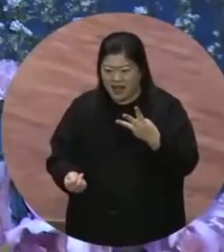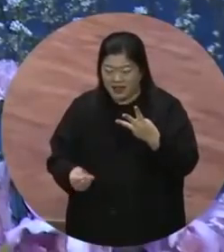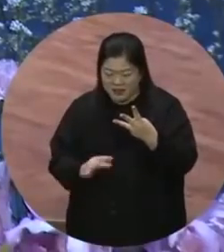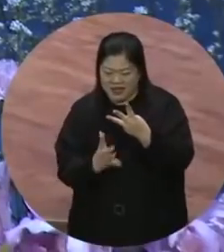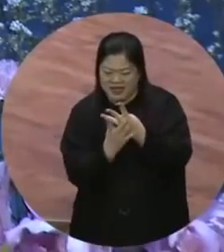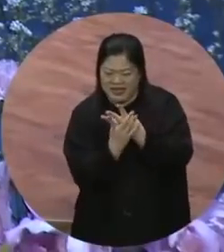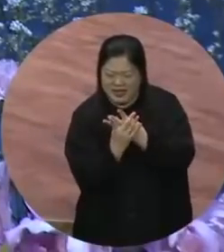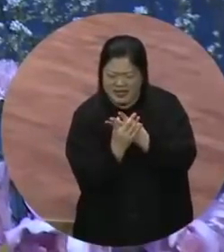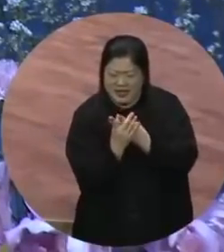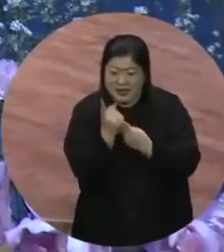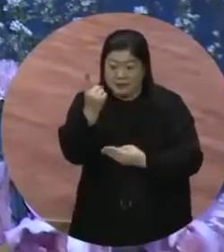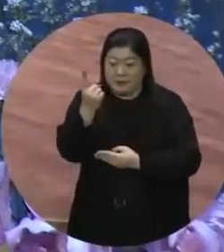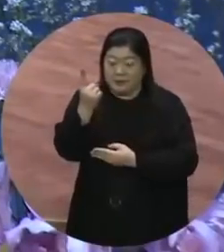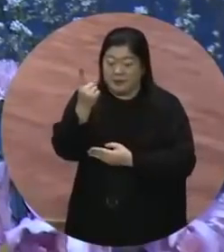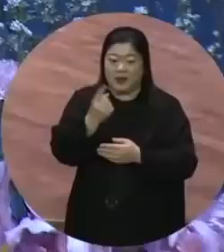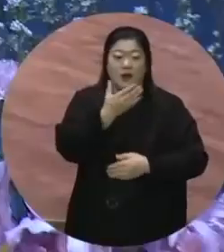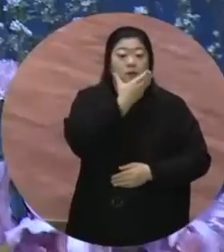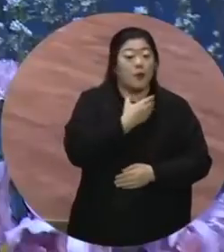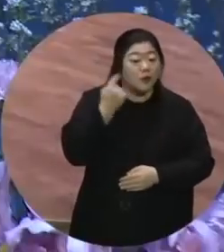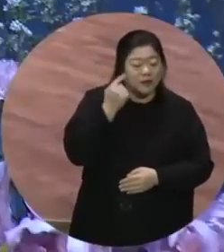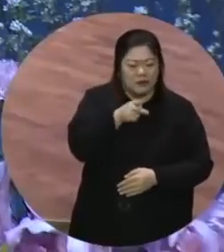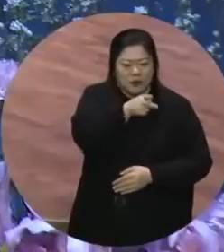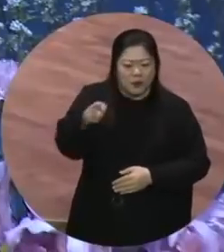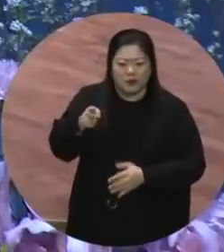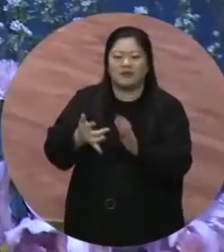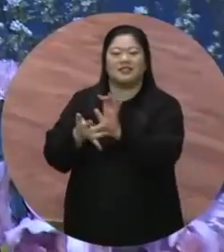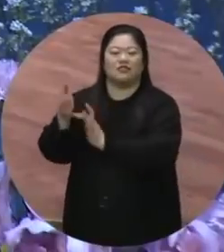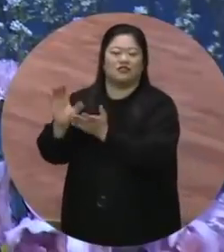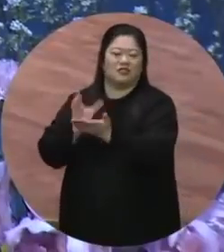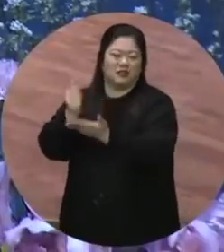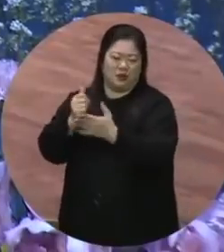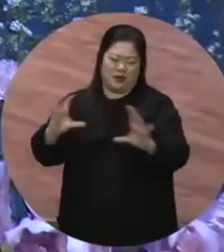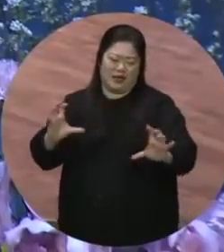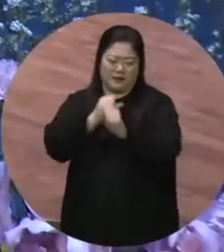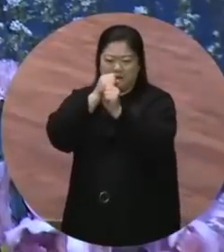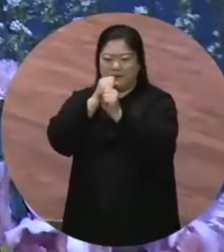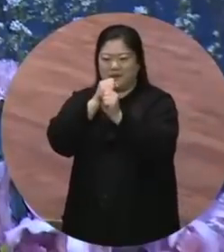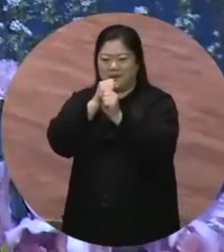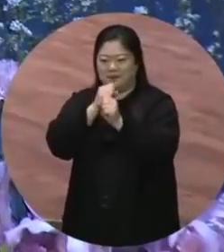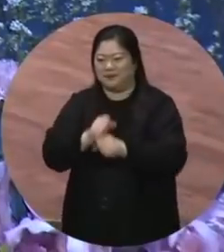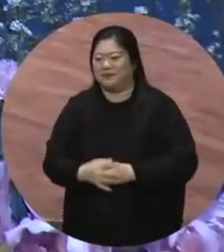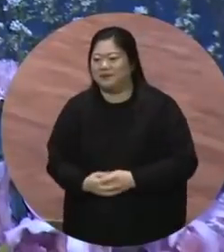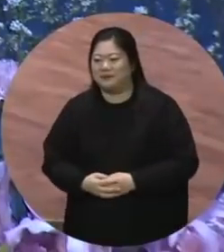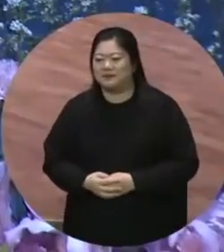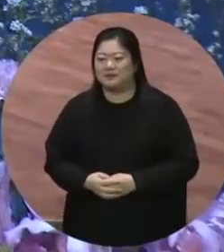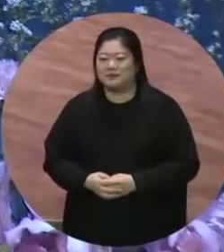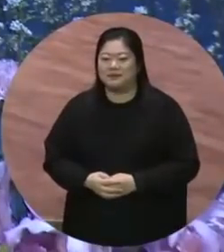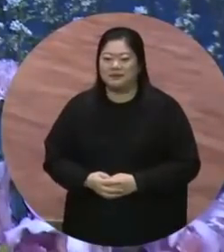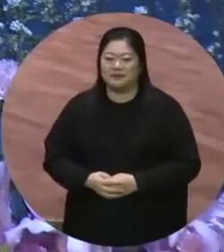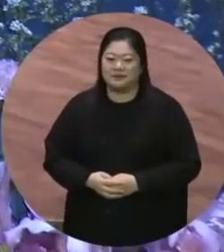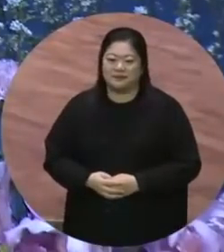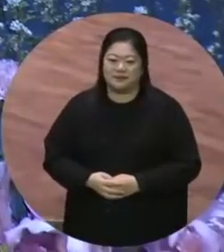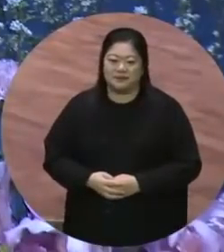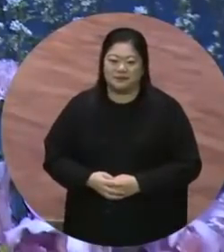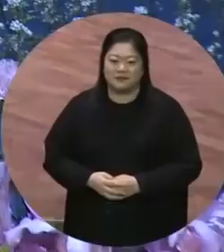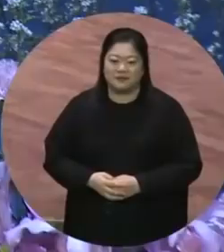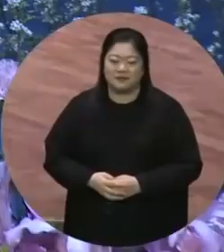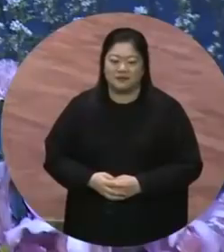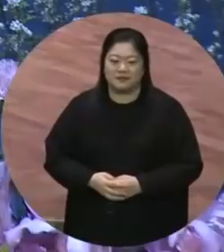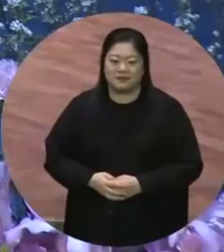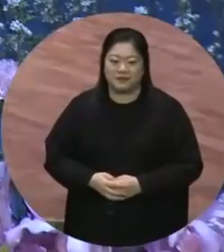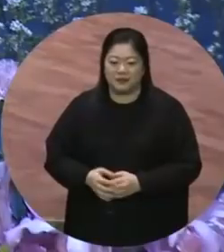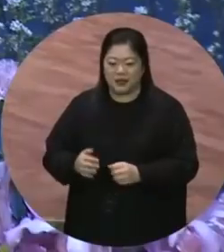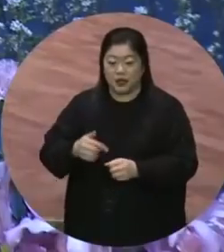복음은 곧 예수 그리스도다, 그렇게 정리할 수 있습니다. 이 예수 그리스도께서